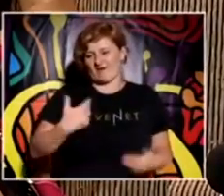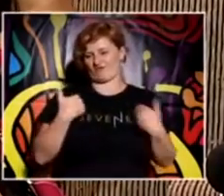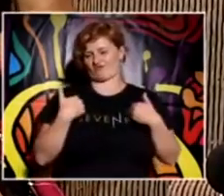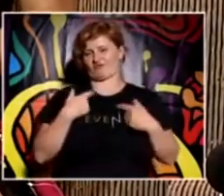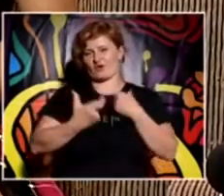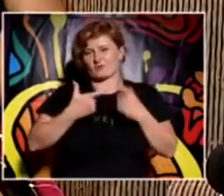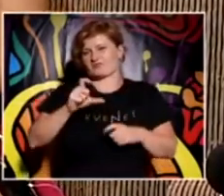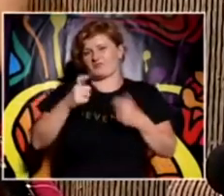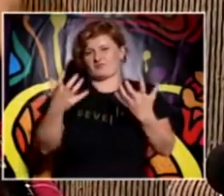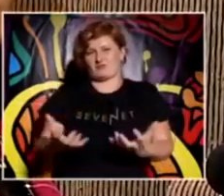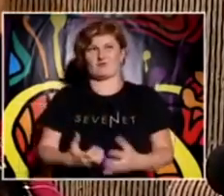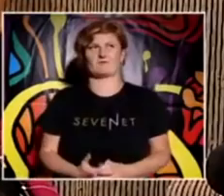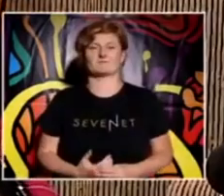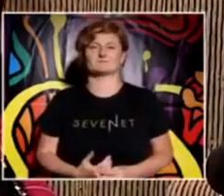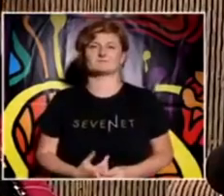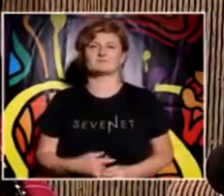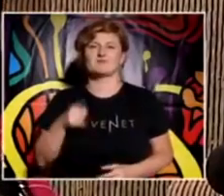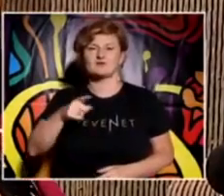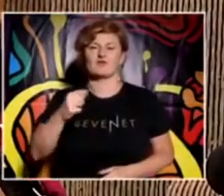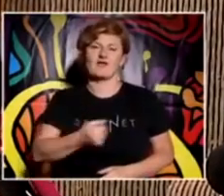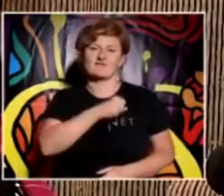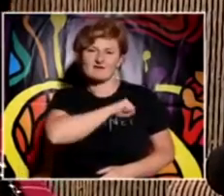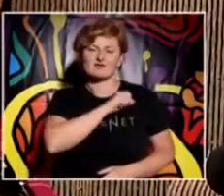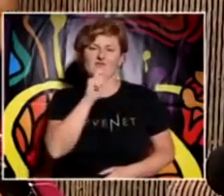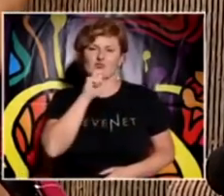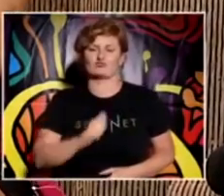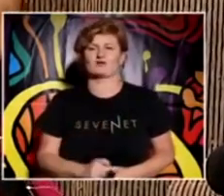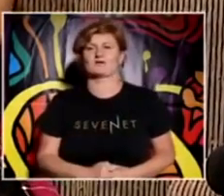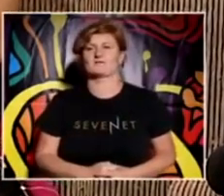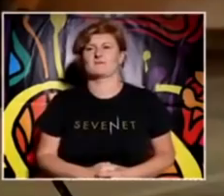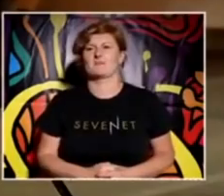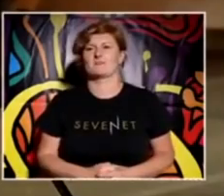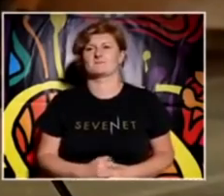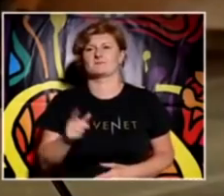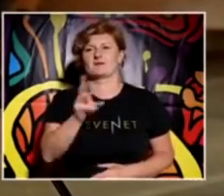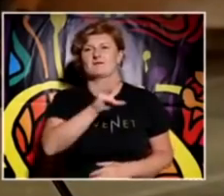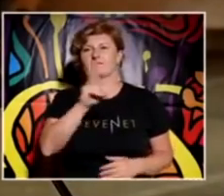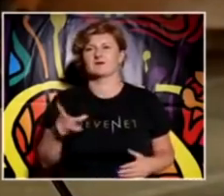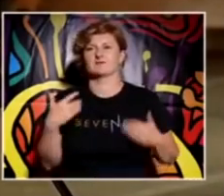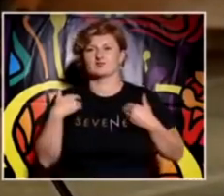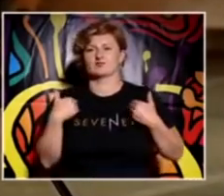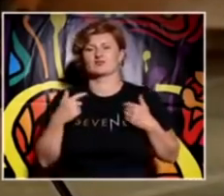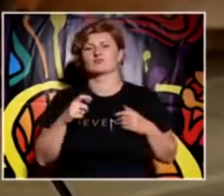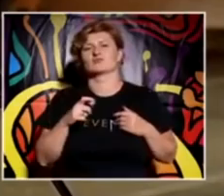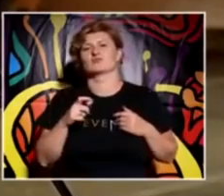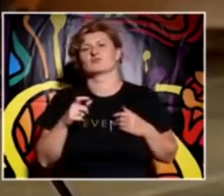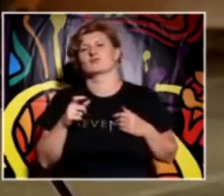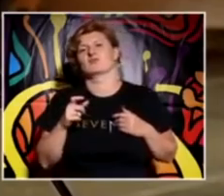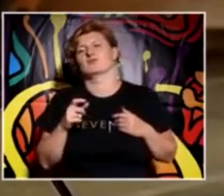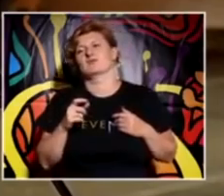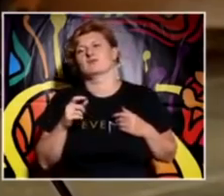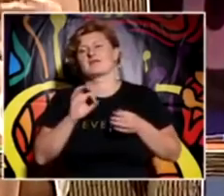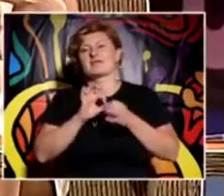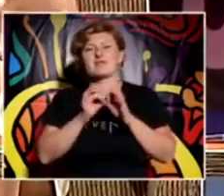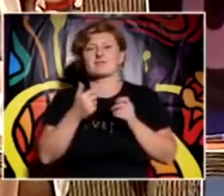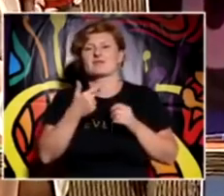I to jest super. I to właśnie w tych podróżach jest najfajniejsze. A w waszym życiu? Co się takiego wydarzyło, co by się nie wydarzyło, gdyby nie